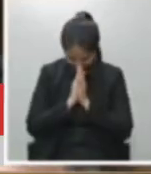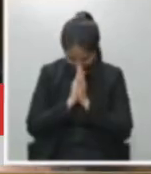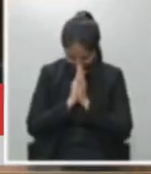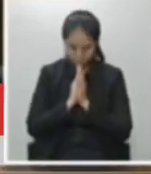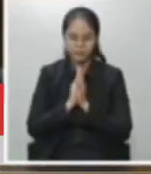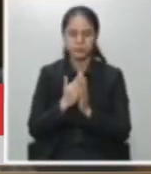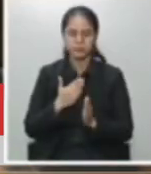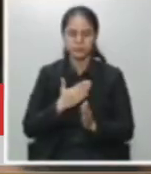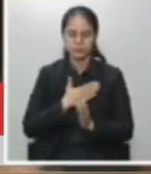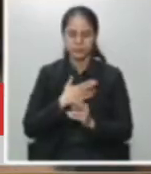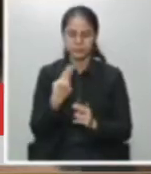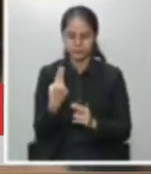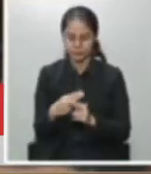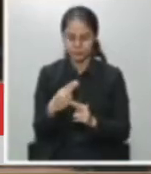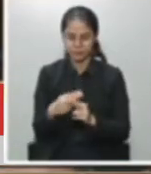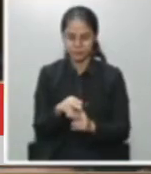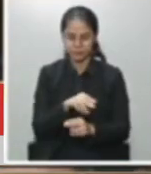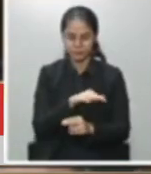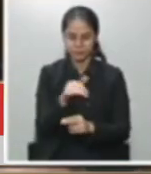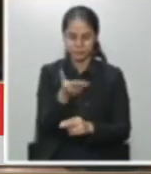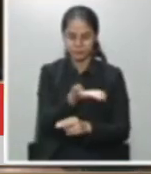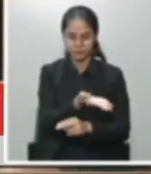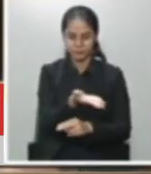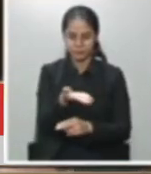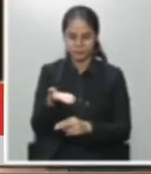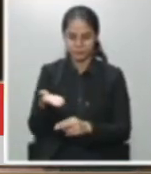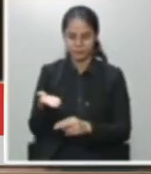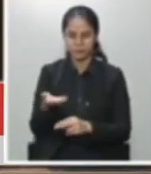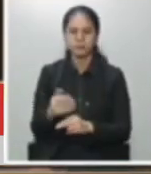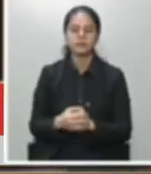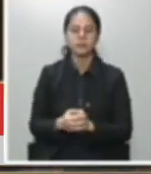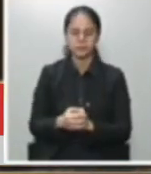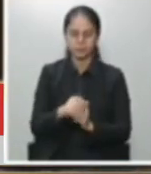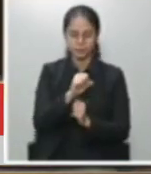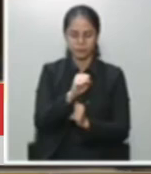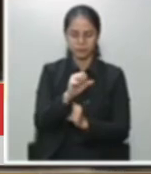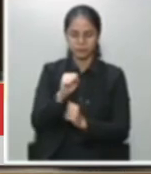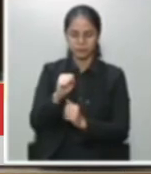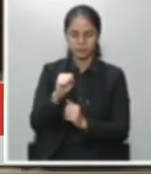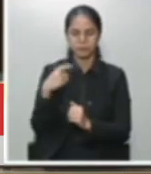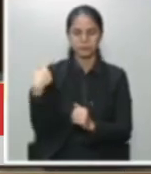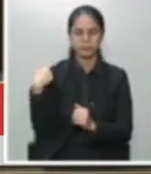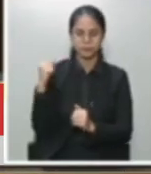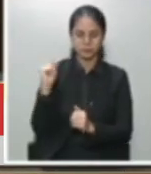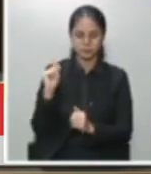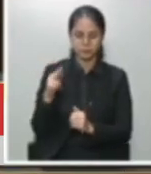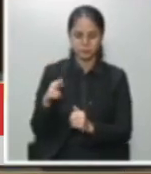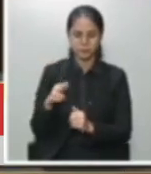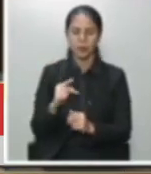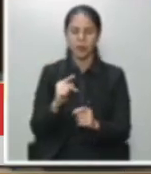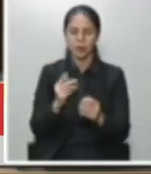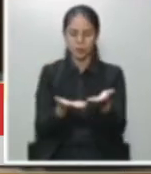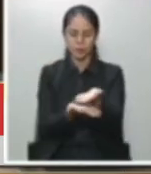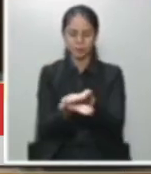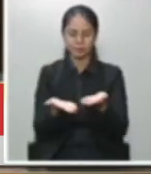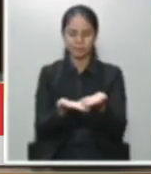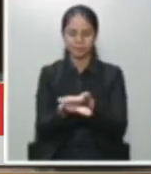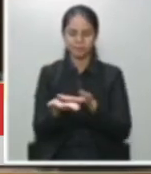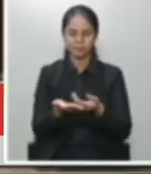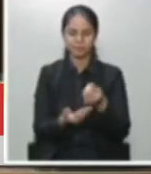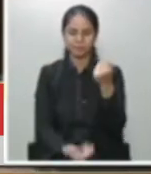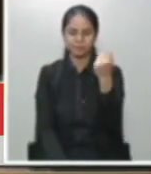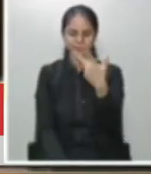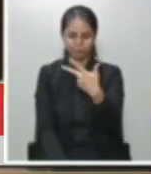ผลสุวรรณเขต4ปทุมธานีครับผมมีเรื่องที่หารืออยู่3เรื่องครับเป็นปัญหาเก่า